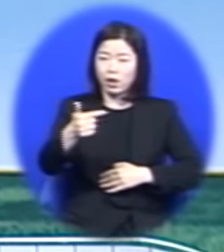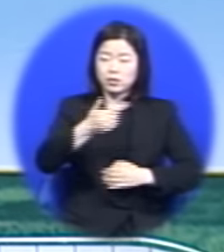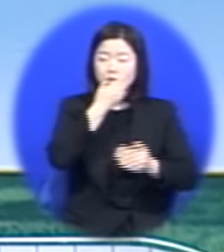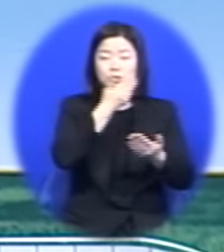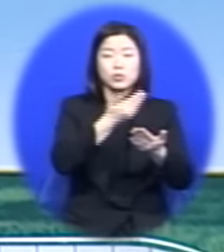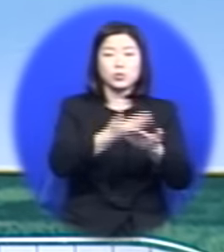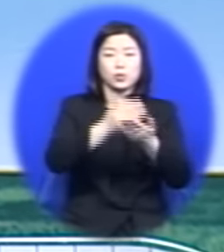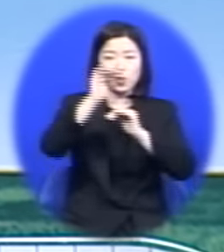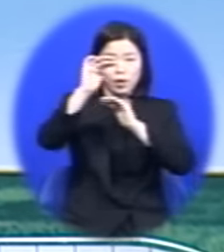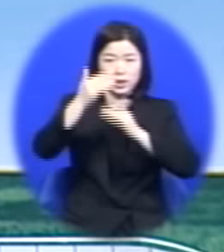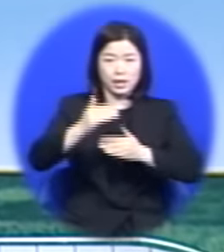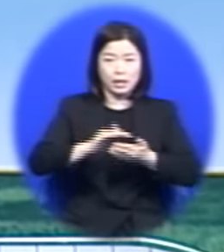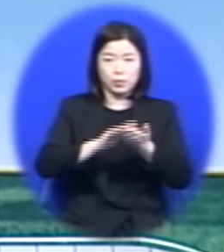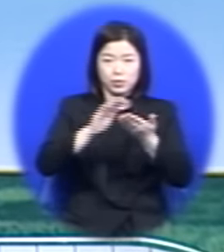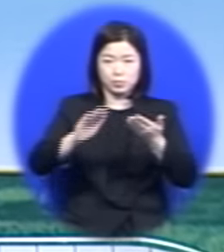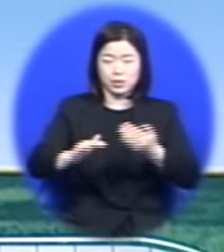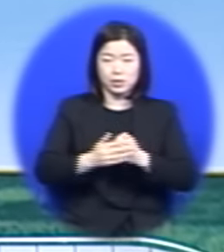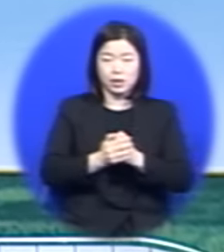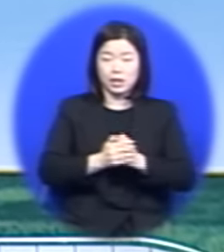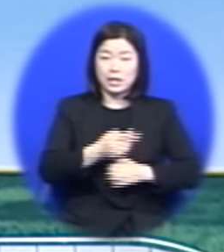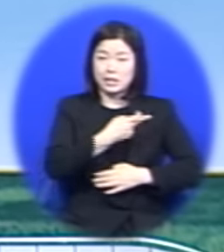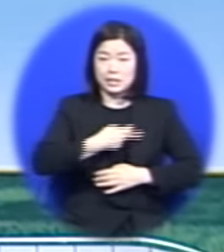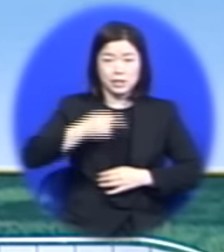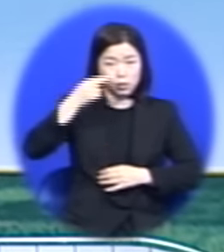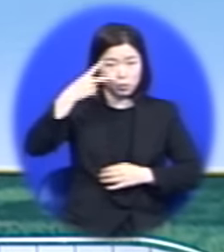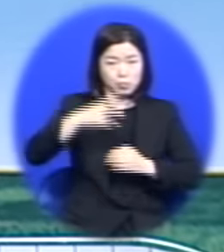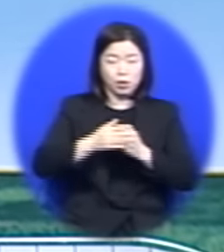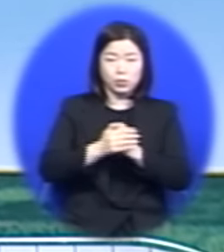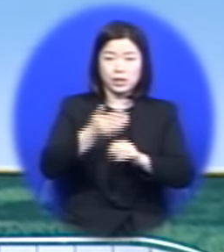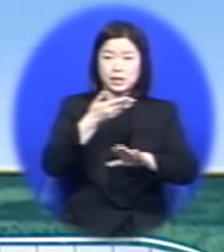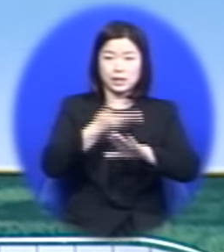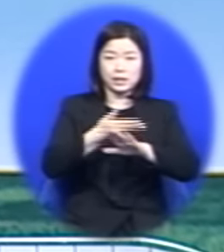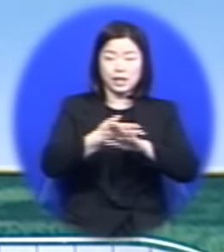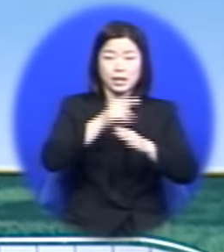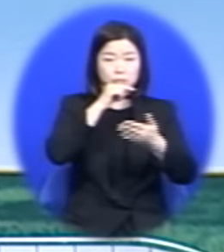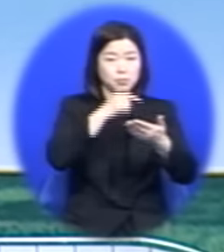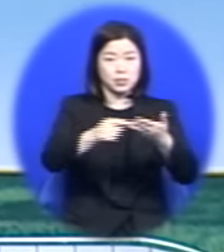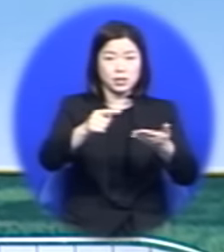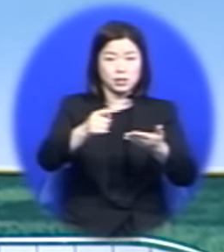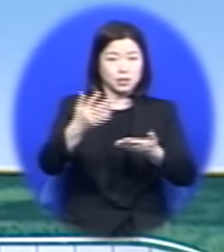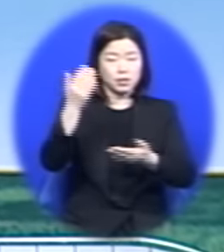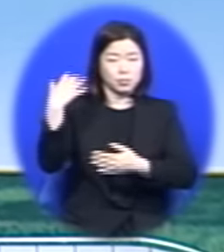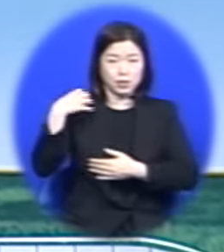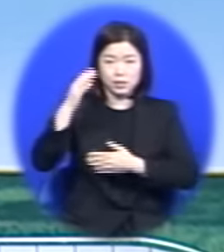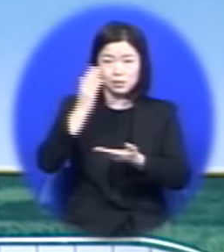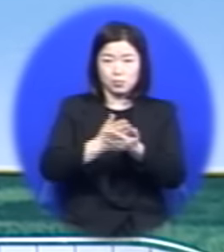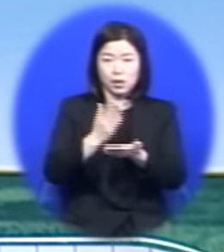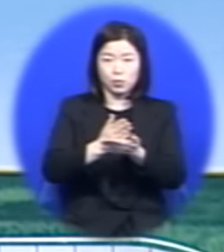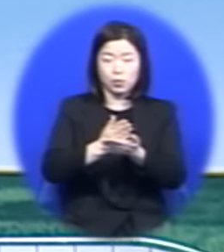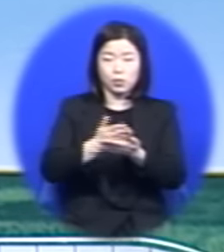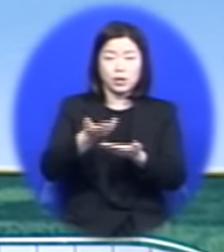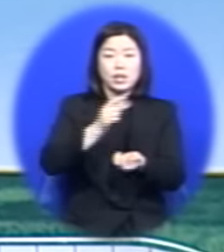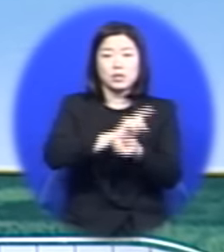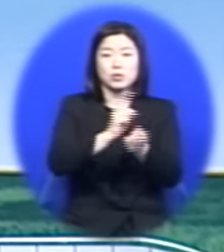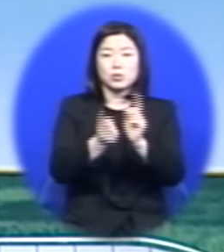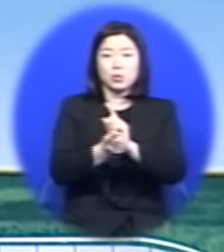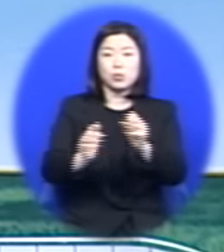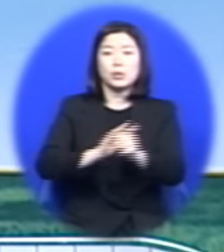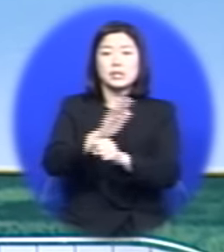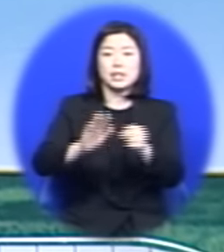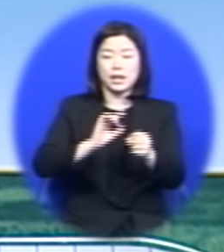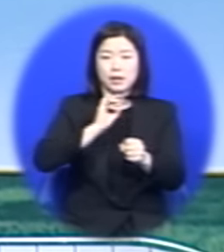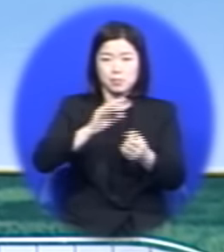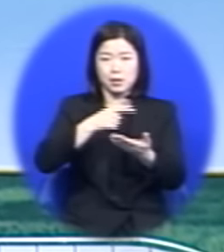중요한 내용이에요. 사도 바울이 다른 빚은 지지 말고 그러나 서로 사랑은 하라고 이야기를